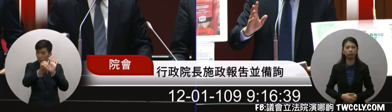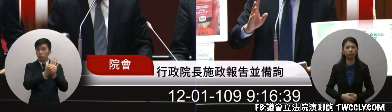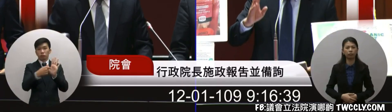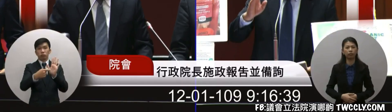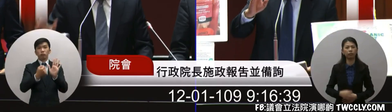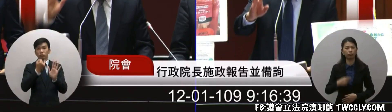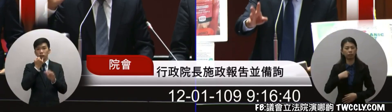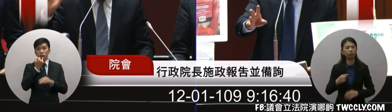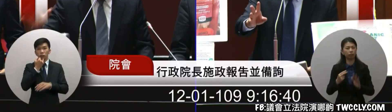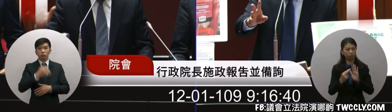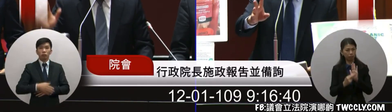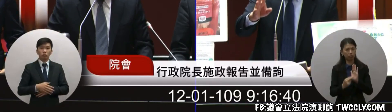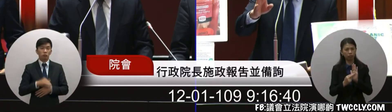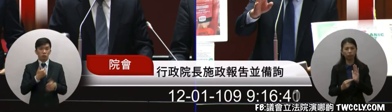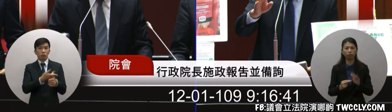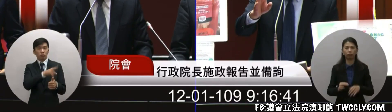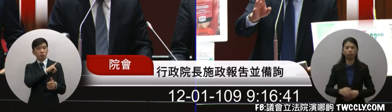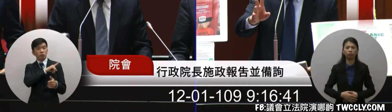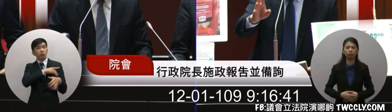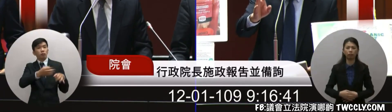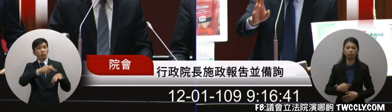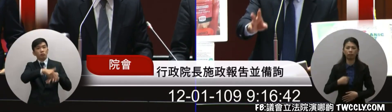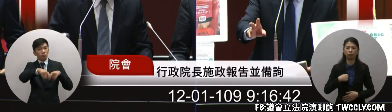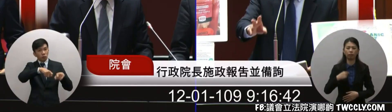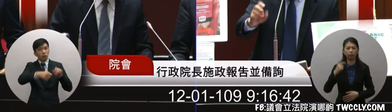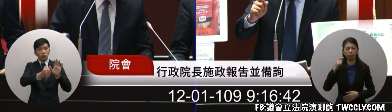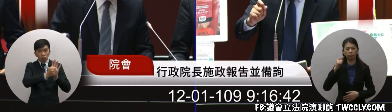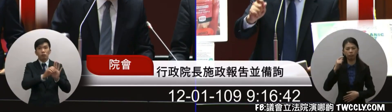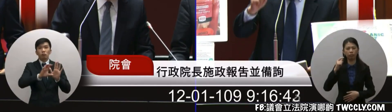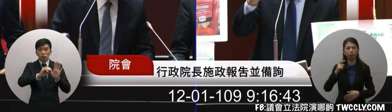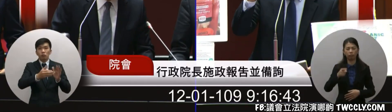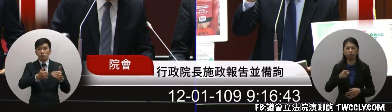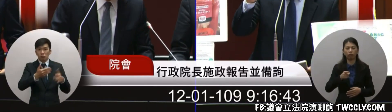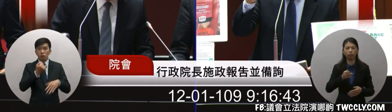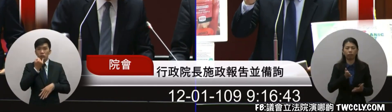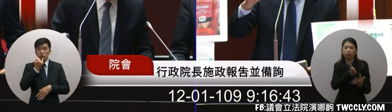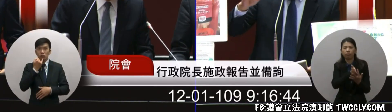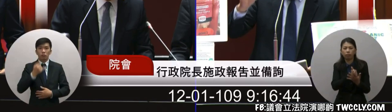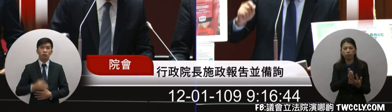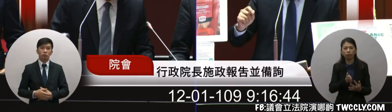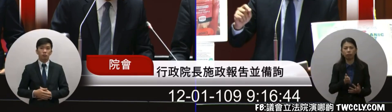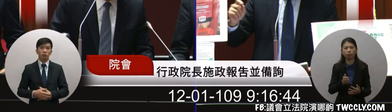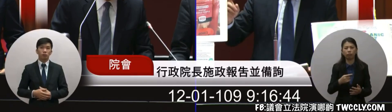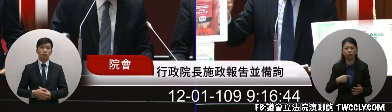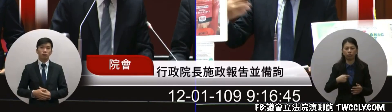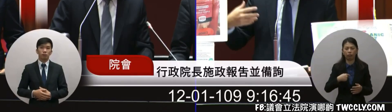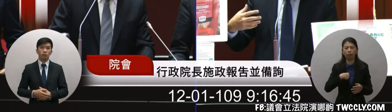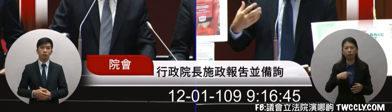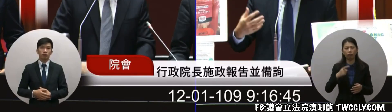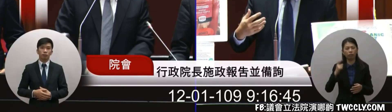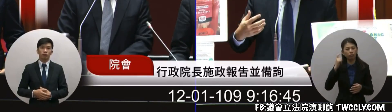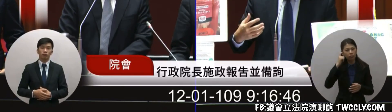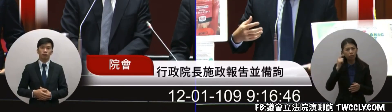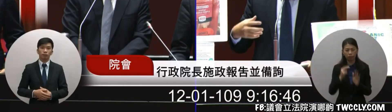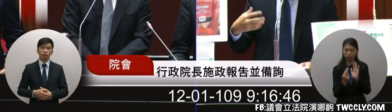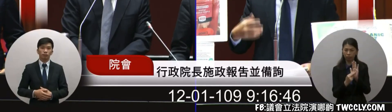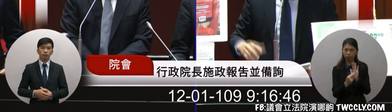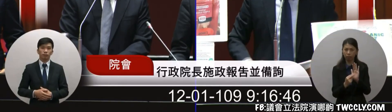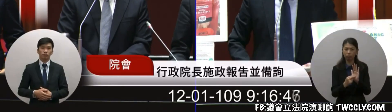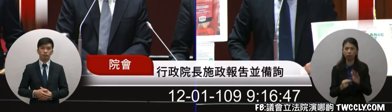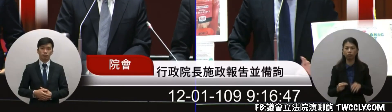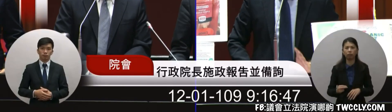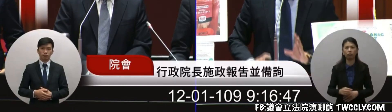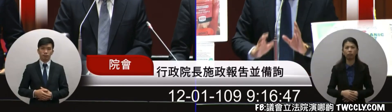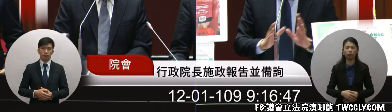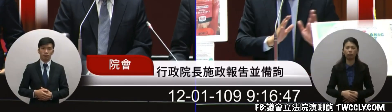样讲哈，其实这个 都是商业行为。 我还是稍微再打断一点了哈，就是要稍微做一个小结了哈，就是说因为这样讲了。就是说我不